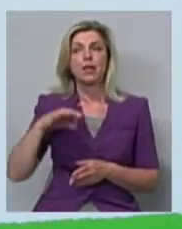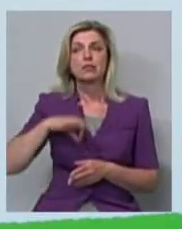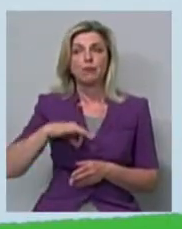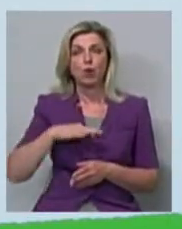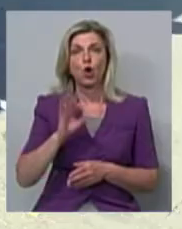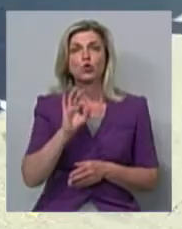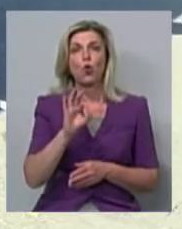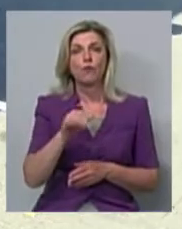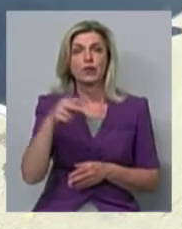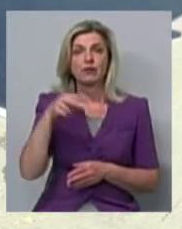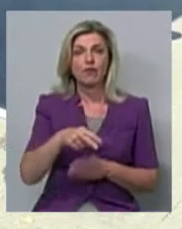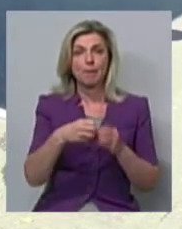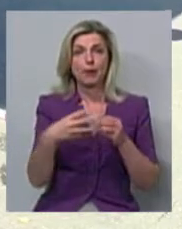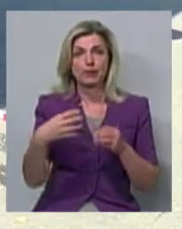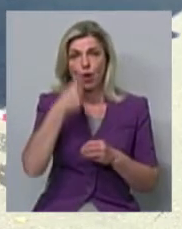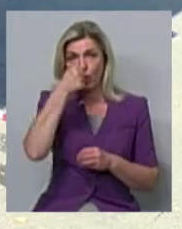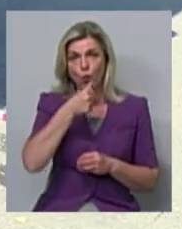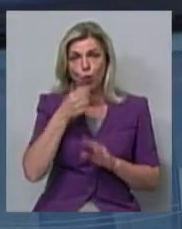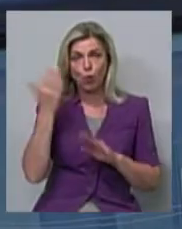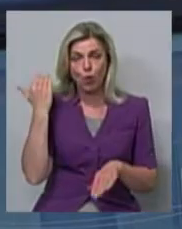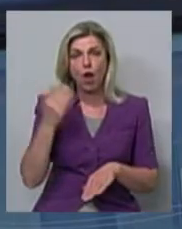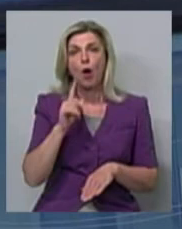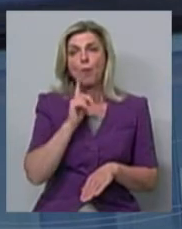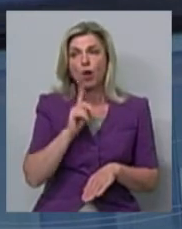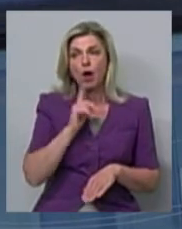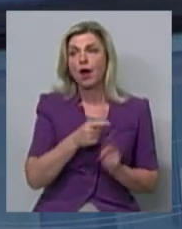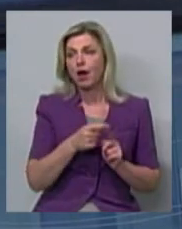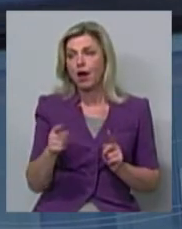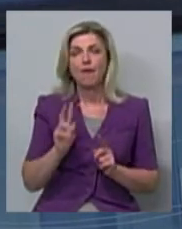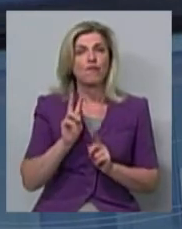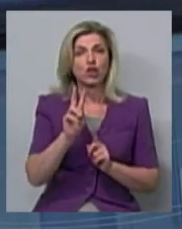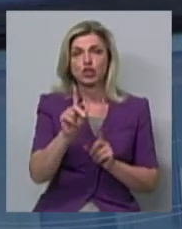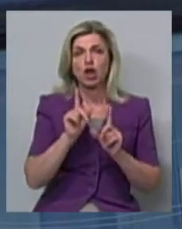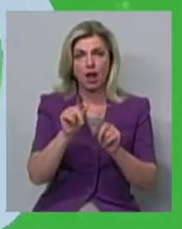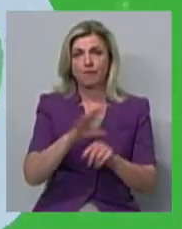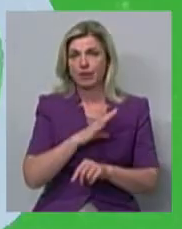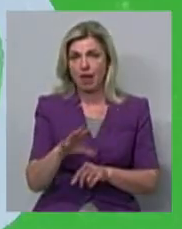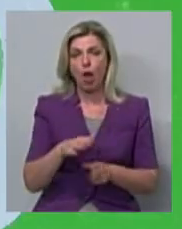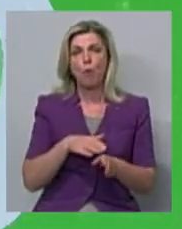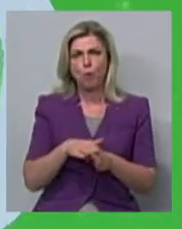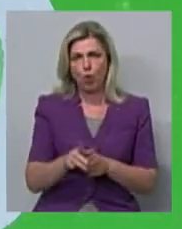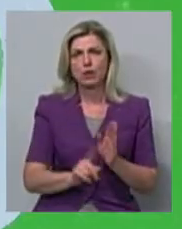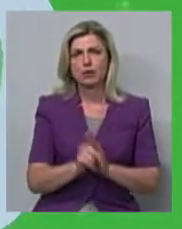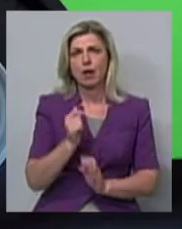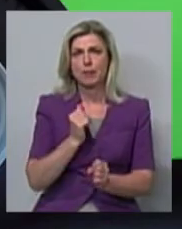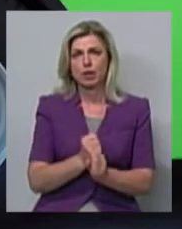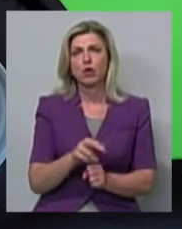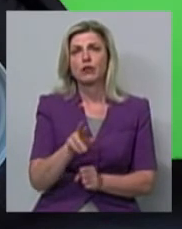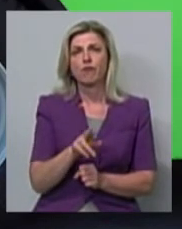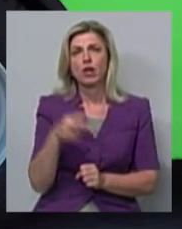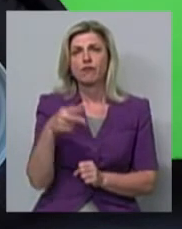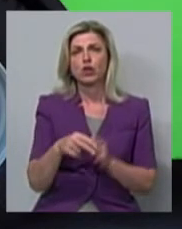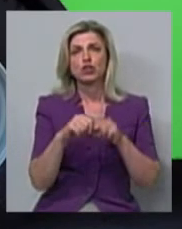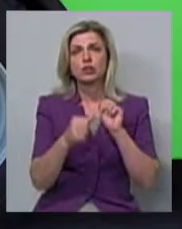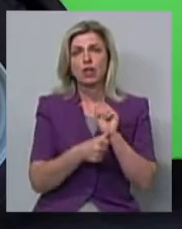у жовтні 2015 року. Потім деякий час не виїжджав. Повноцінно почав працювати у січні 2016